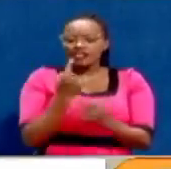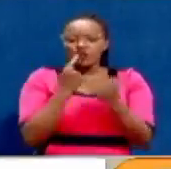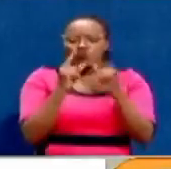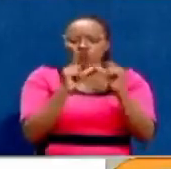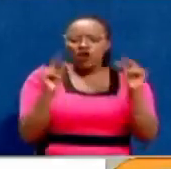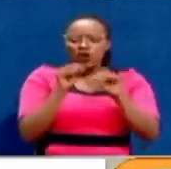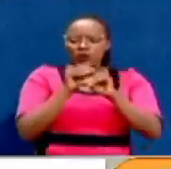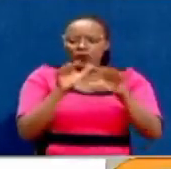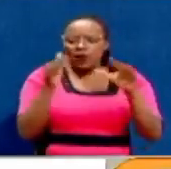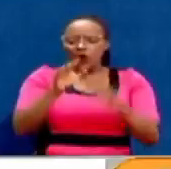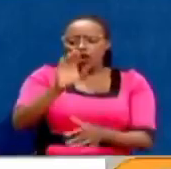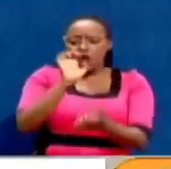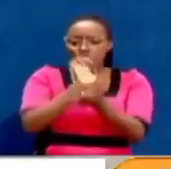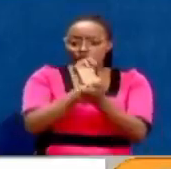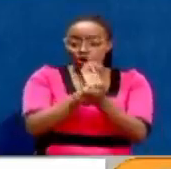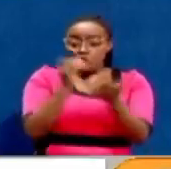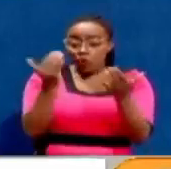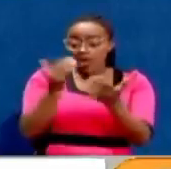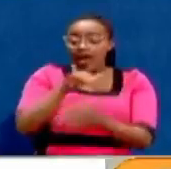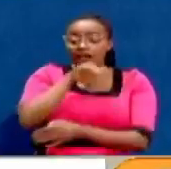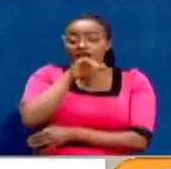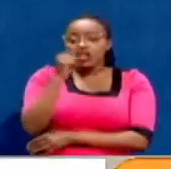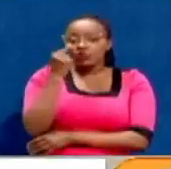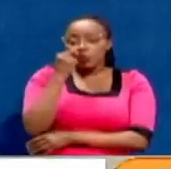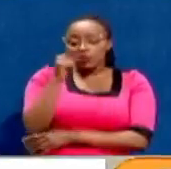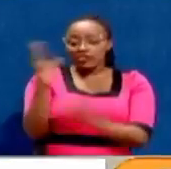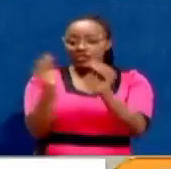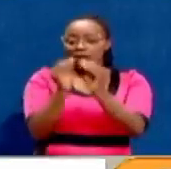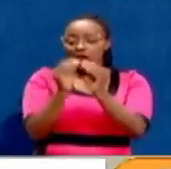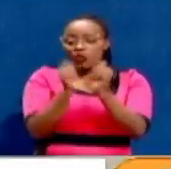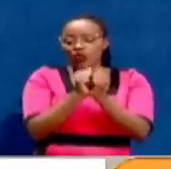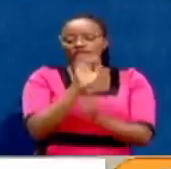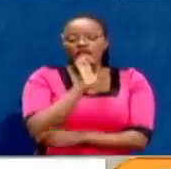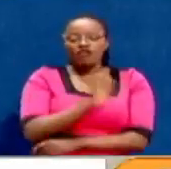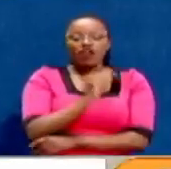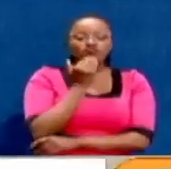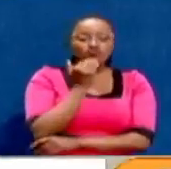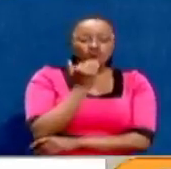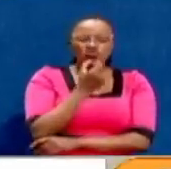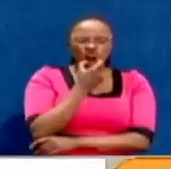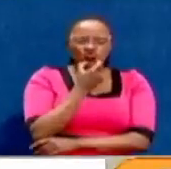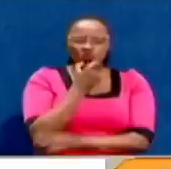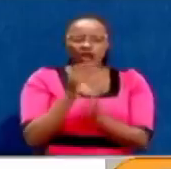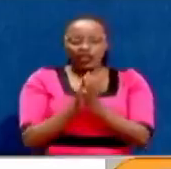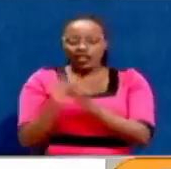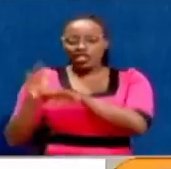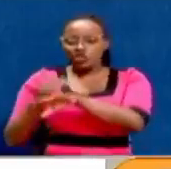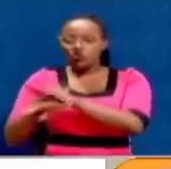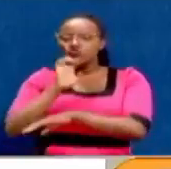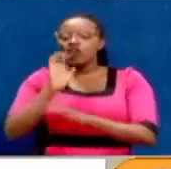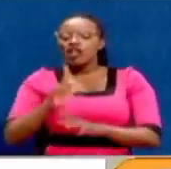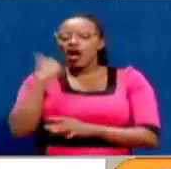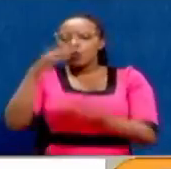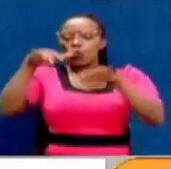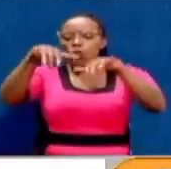maneno zilitanda mjini Bondo nyumbani kwa Raila hii leo na katika mkutano wa wazee wa jamii za Luo na Agikuyu. Swala la ni